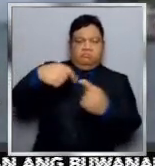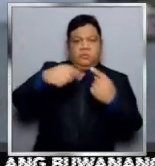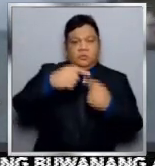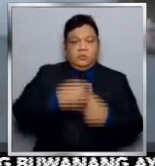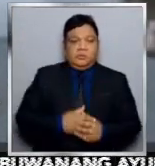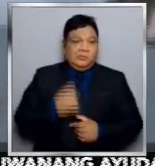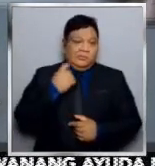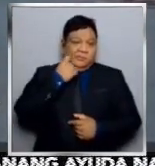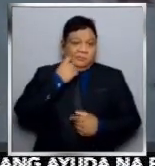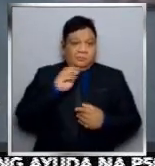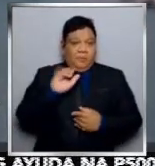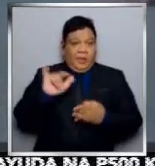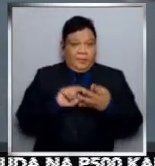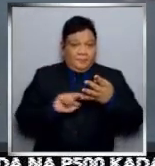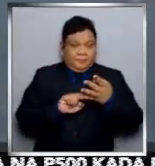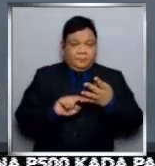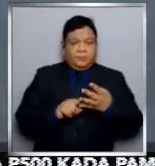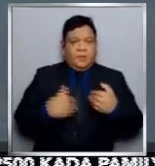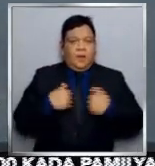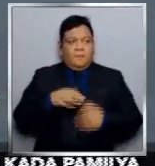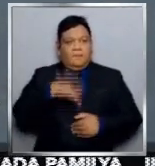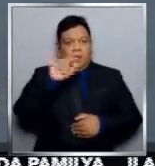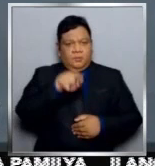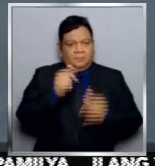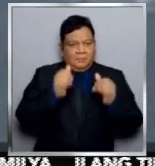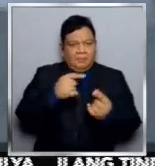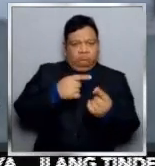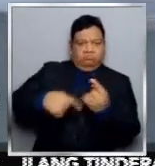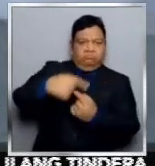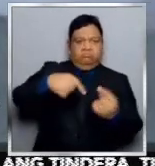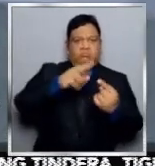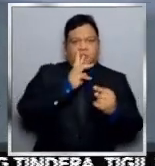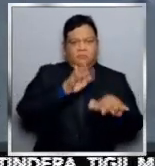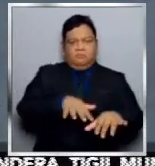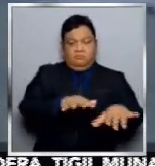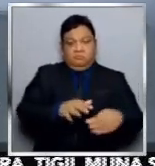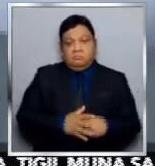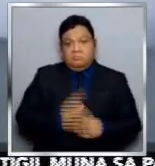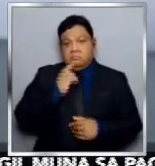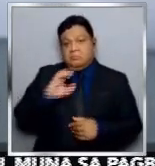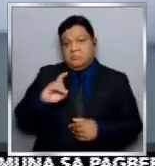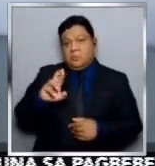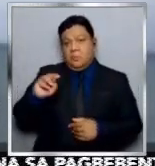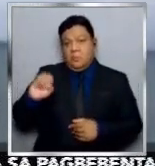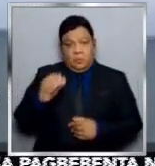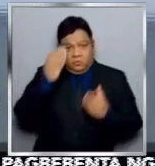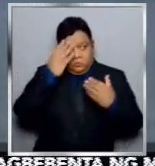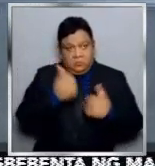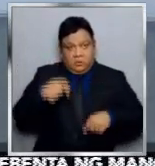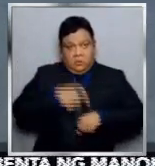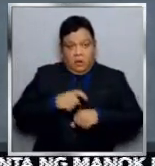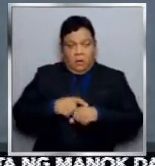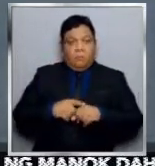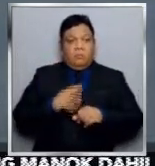pang ipo-ipo ang namataan sa Gihulngan. Sabi ng CDR-RMO, baka raw mapadpad ito sa Pampang at magdulot ng pinsala